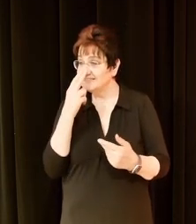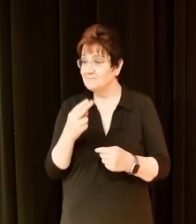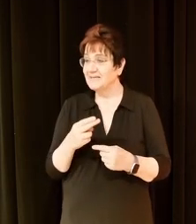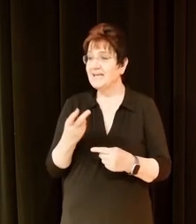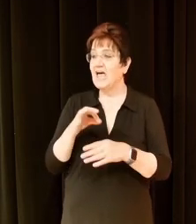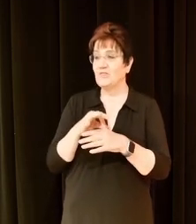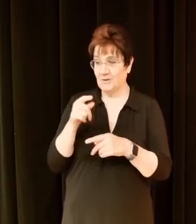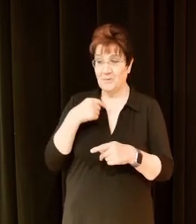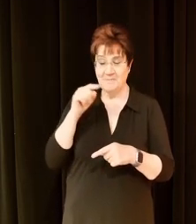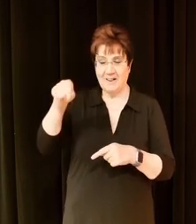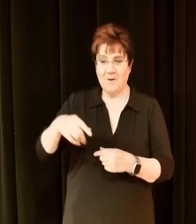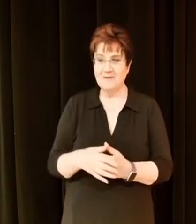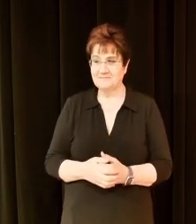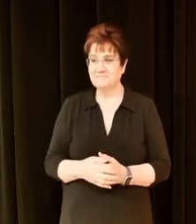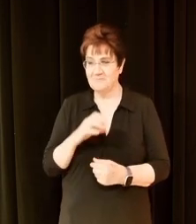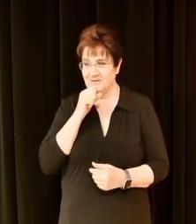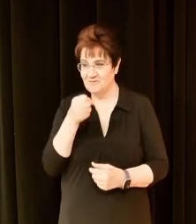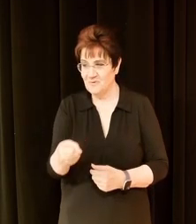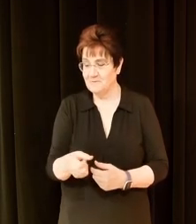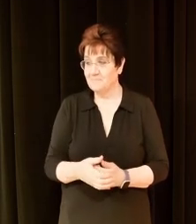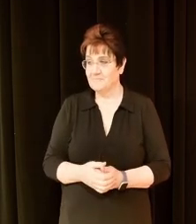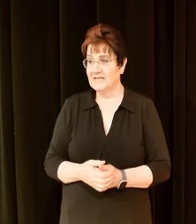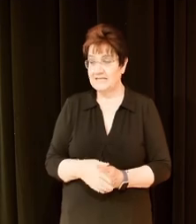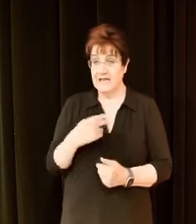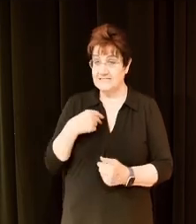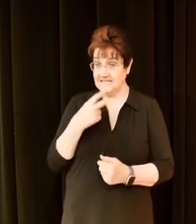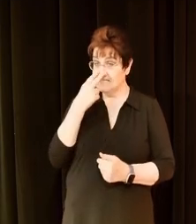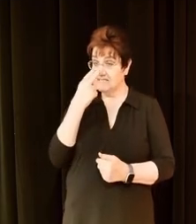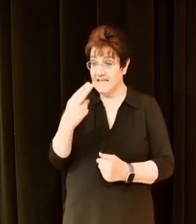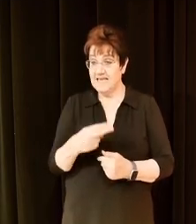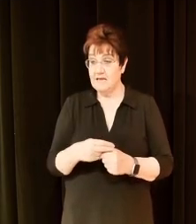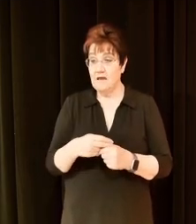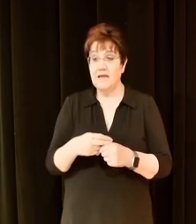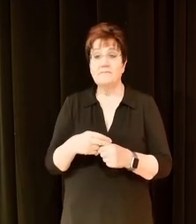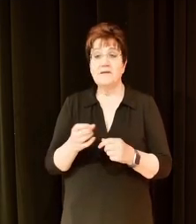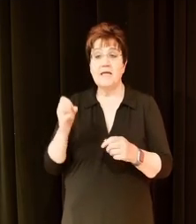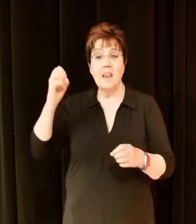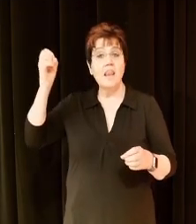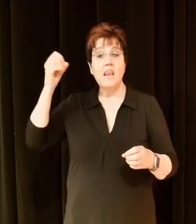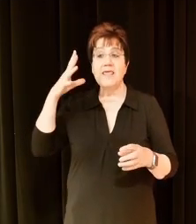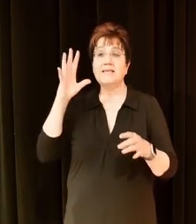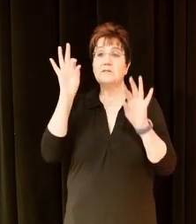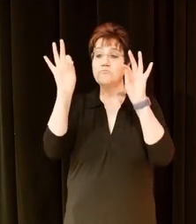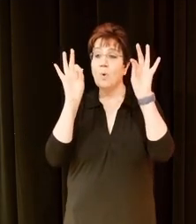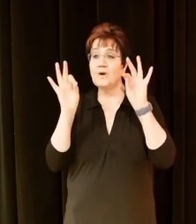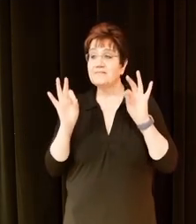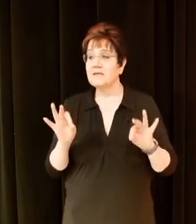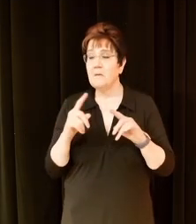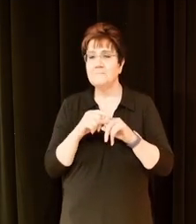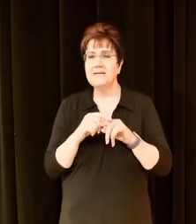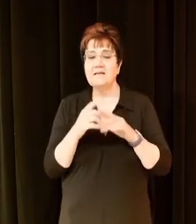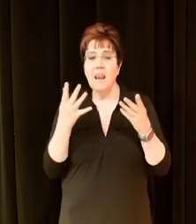ich komme mal zu Ihnen und halte Ihnen das Mikrofon. Ich sehe Lichtpunkte, die ganz leicht vererdet